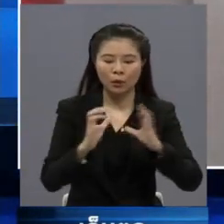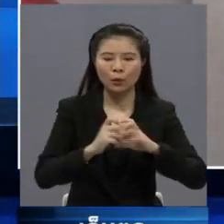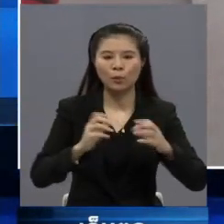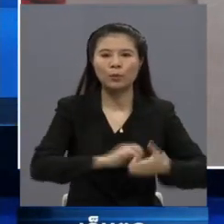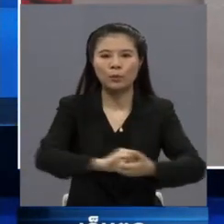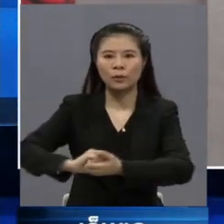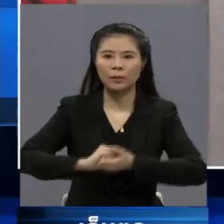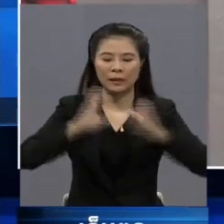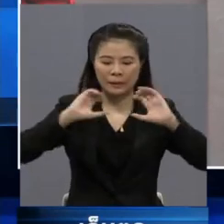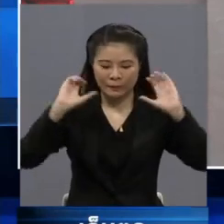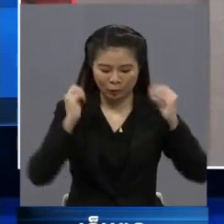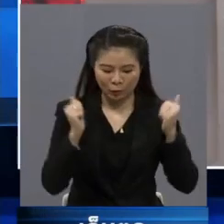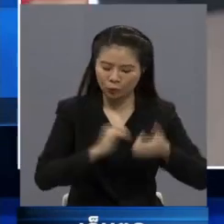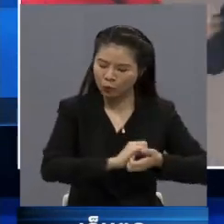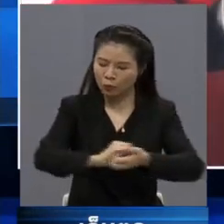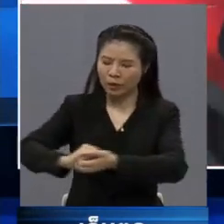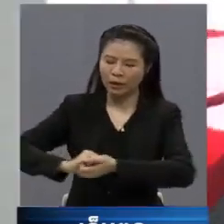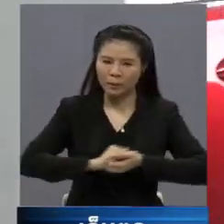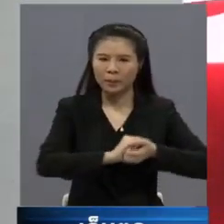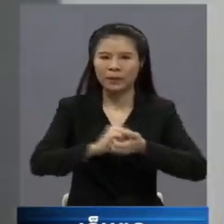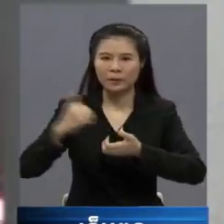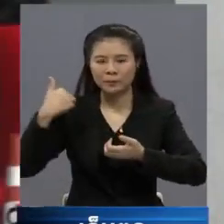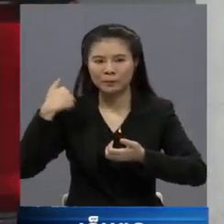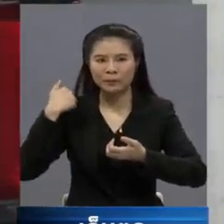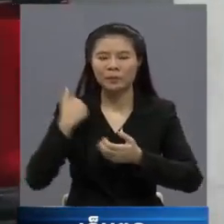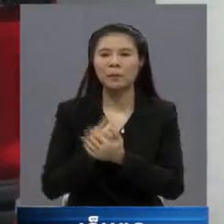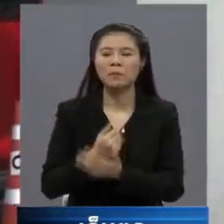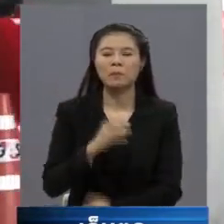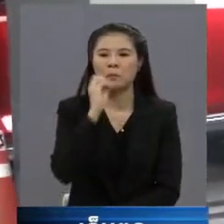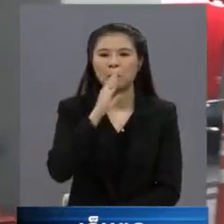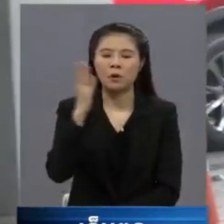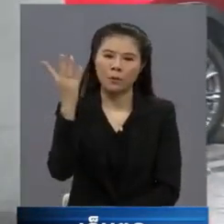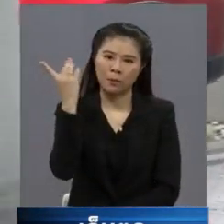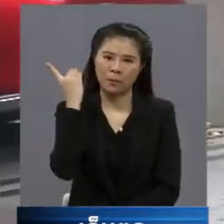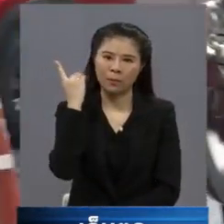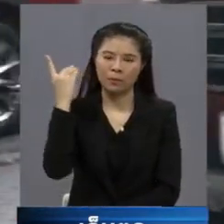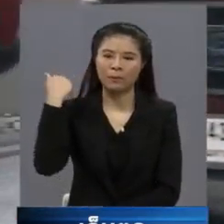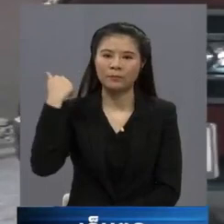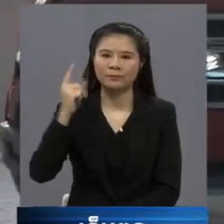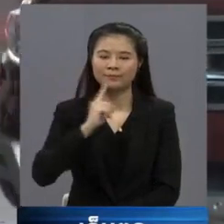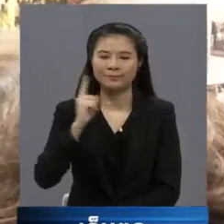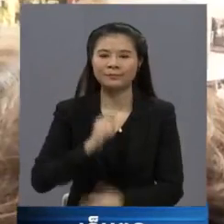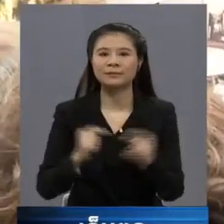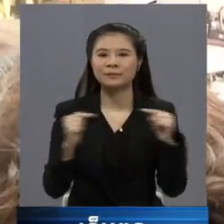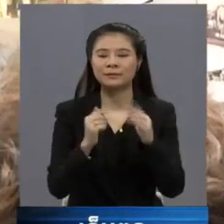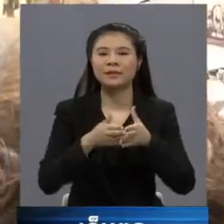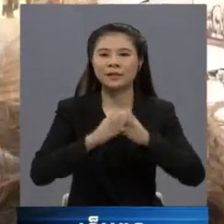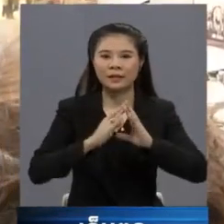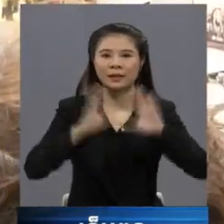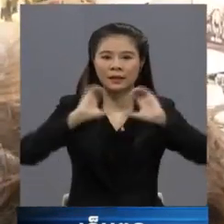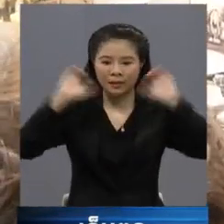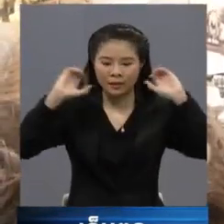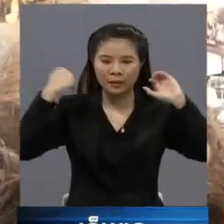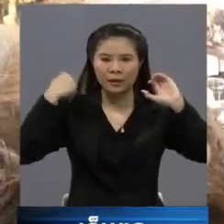แน่นกันดีอยู่นะคือเหมือนกับเรียกความเชื่อมั่นให้กับสื่อพูดไว้เอาไว้เมื่อวานนี้เนี่ยนะครับเมื่อวานนี้บอกว่าความคืบหน้าในการจัดตั้งรัฐบา